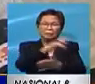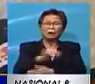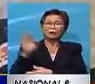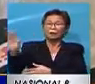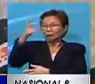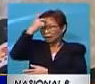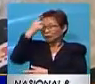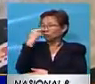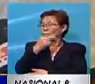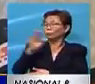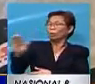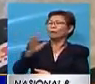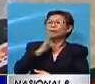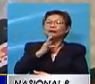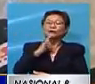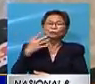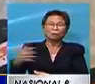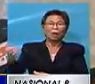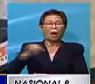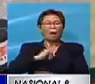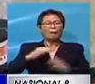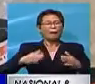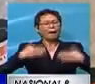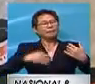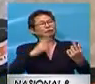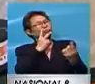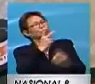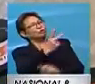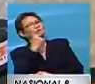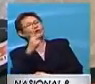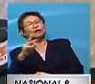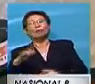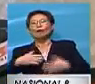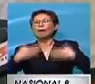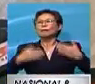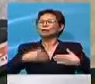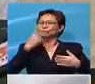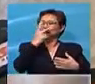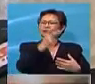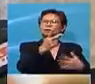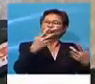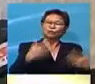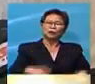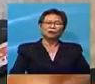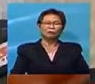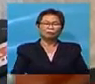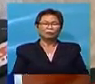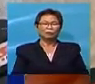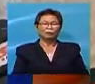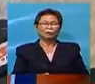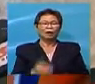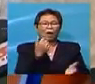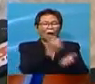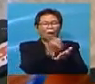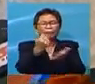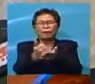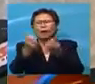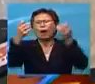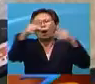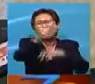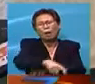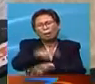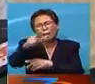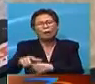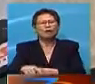sendiri telah menyebut perkataan bahawa I very happy to see that we have touch so many lives so many lives with